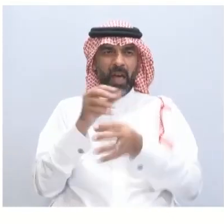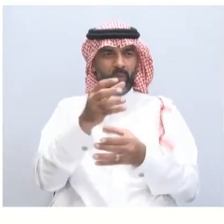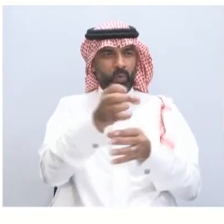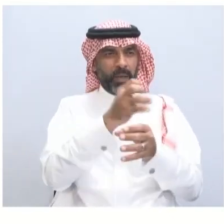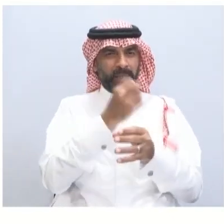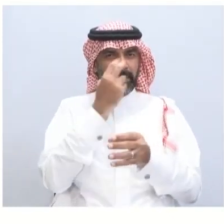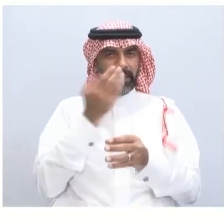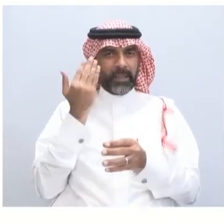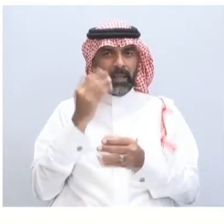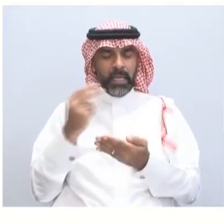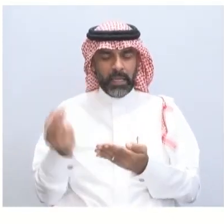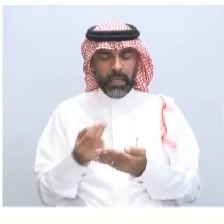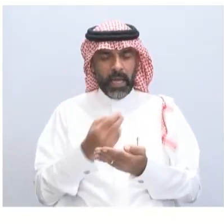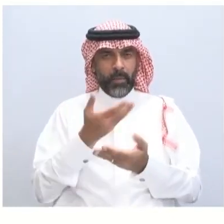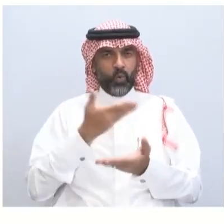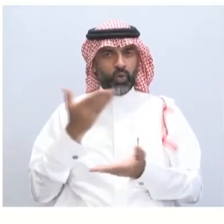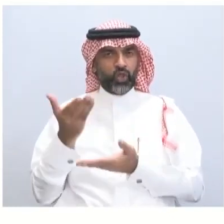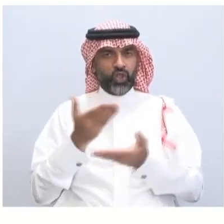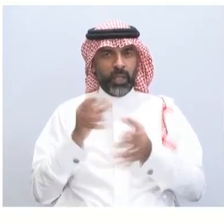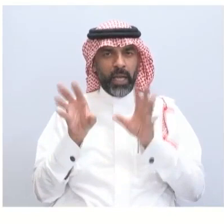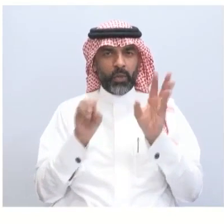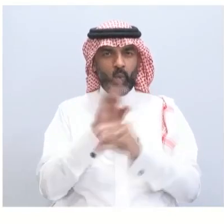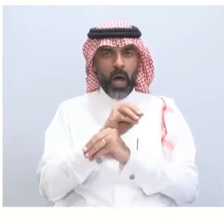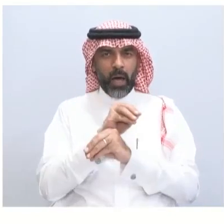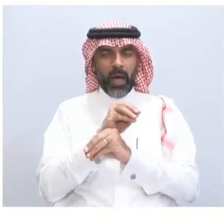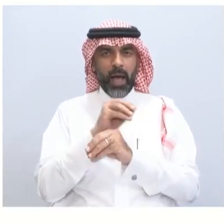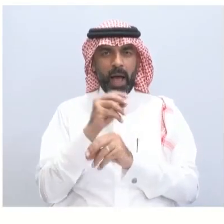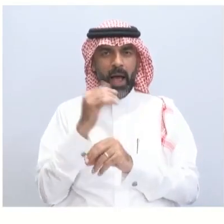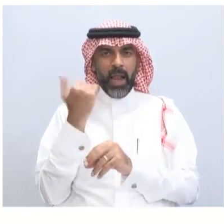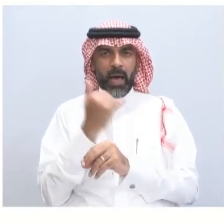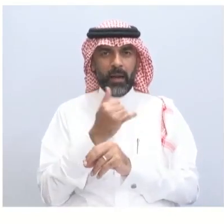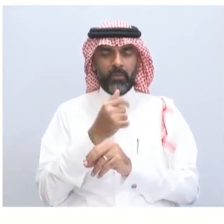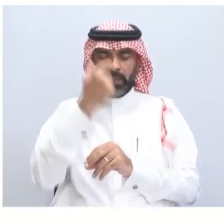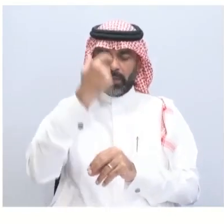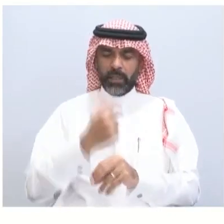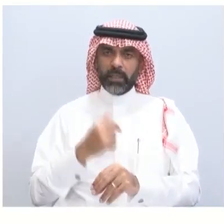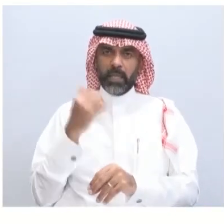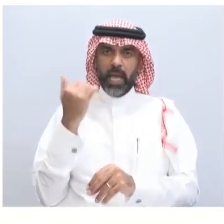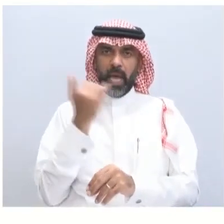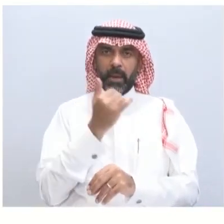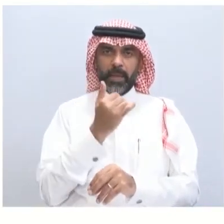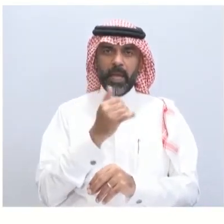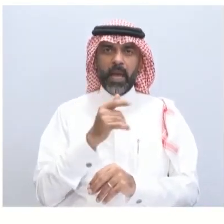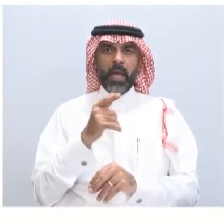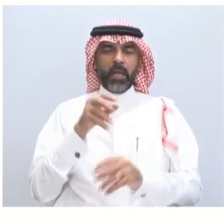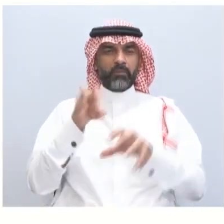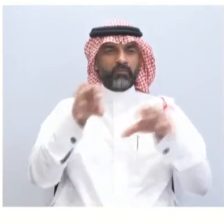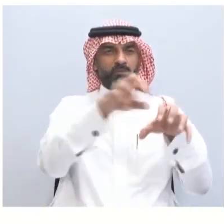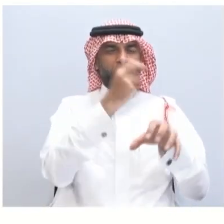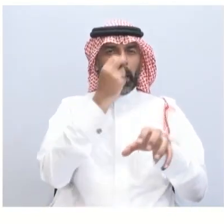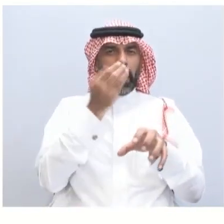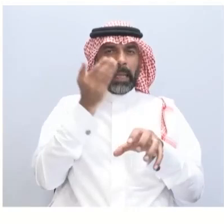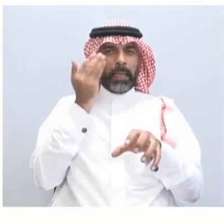الكتابه والشعر اسواق العرب الشخصيه العربيه الممالك العربيه القديمه